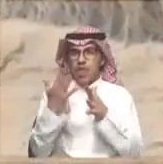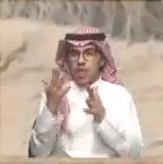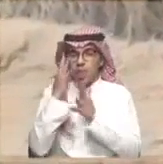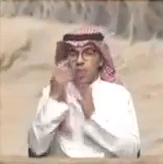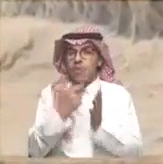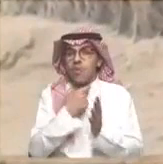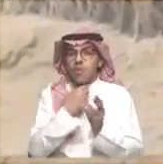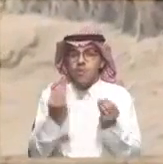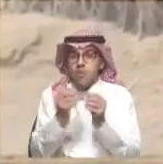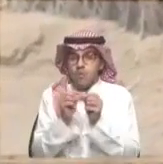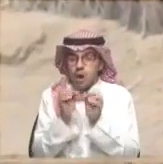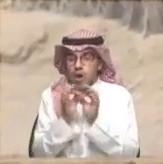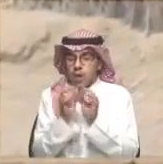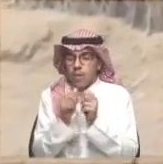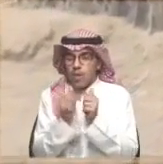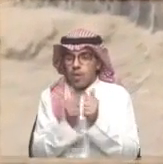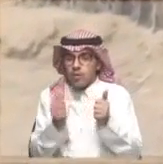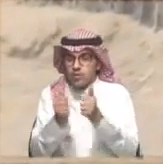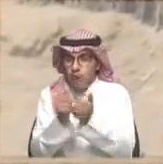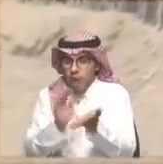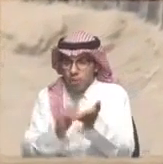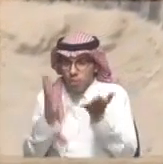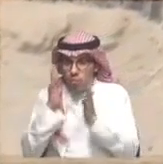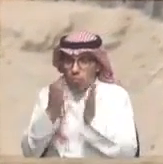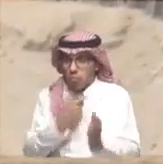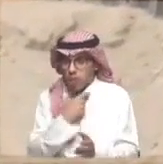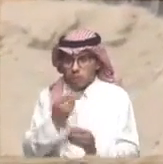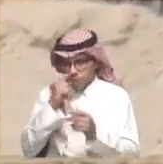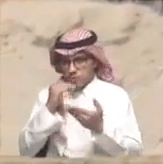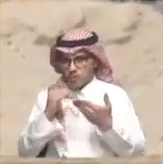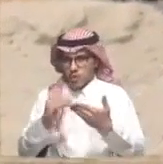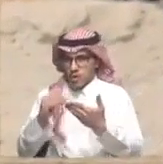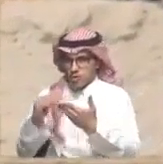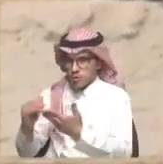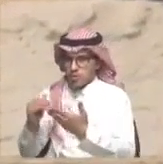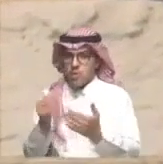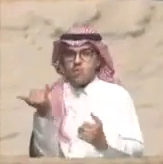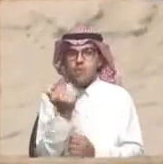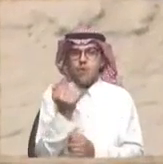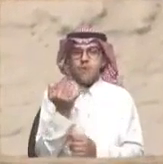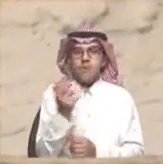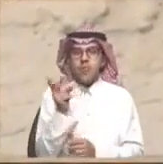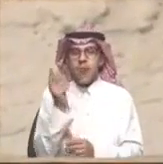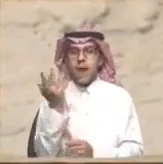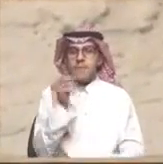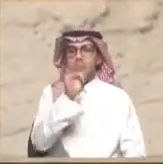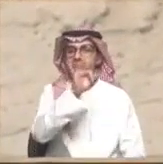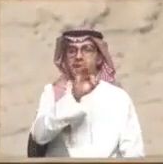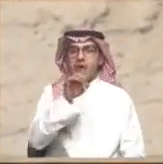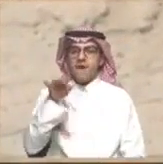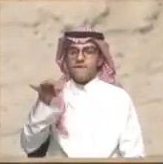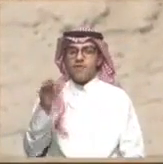الأكثر احتياجا في المحافظة. وفي تعز، وزع مركز الملك سلمان للإغاثة والأعمال الإنسانية اليوم